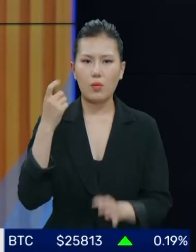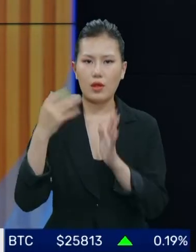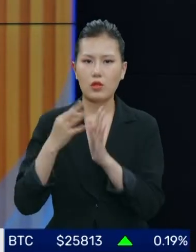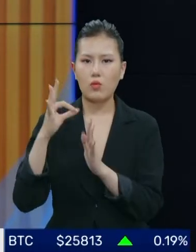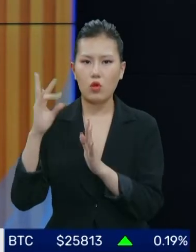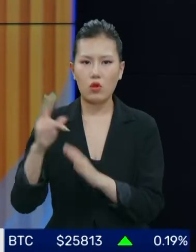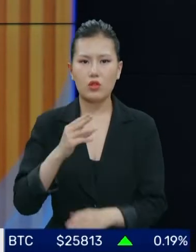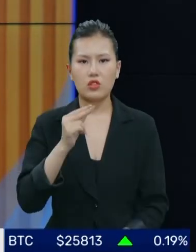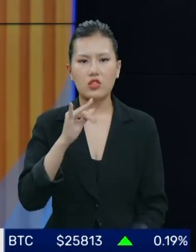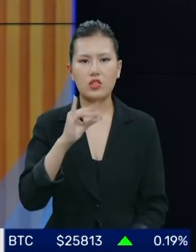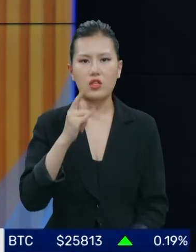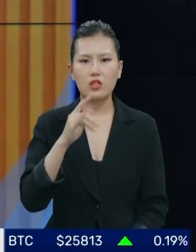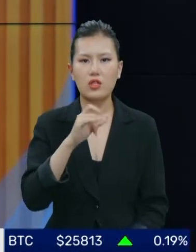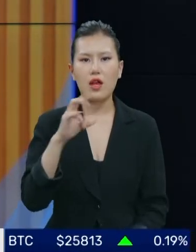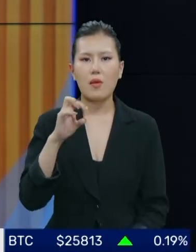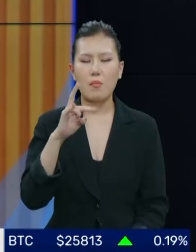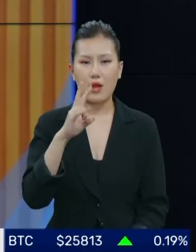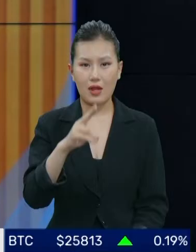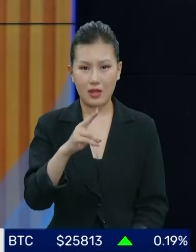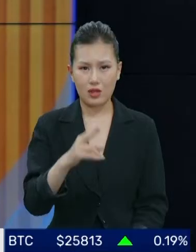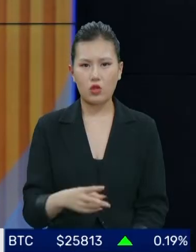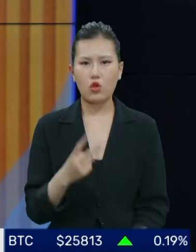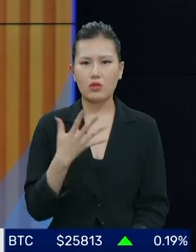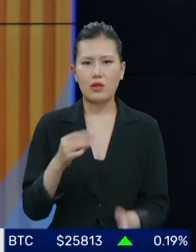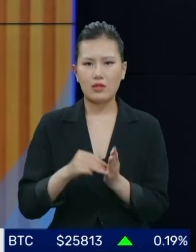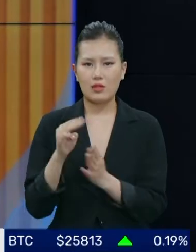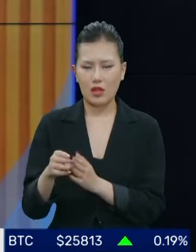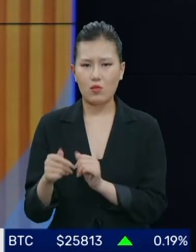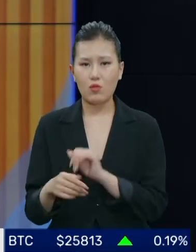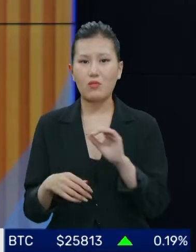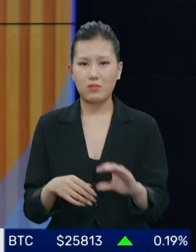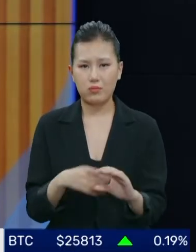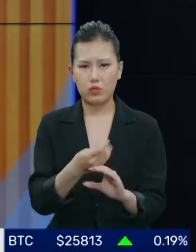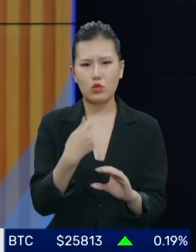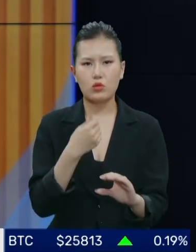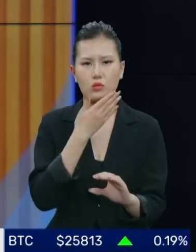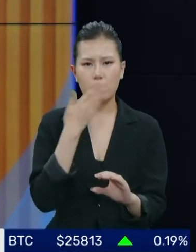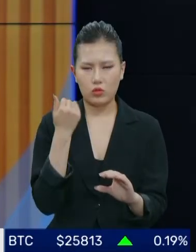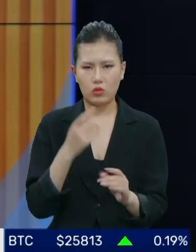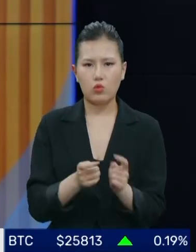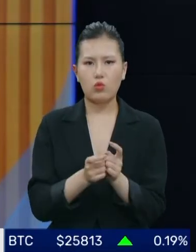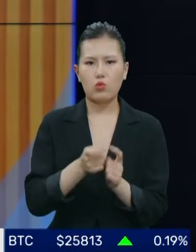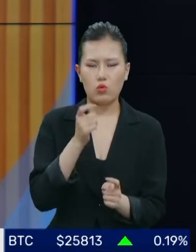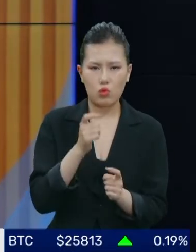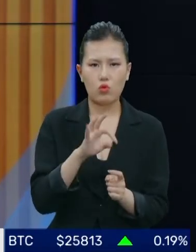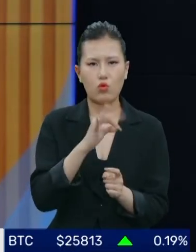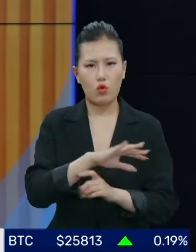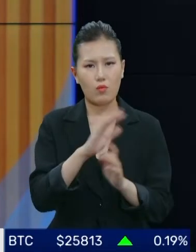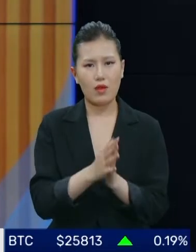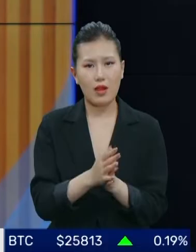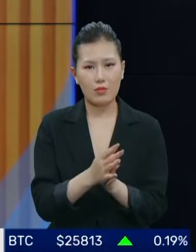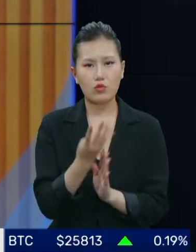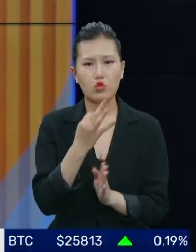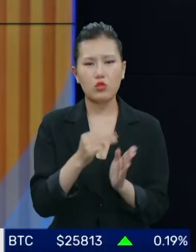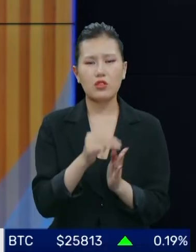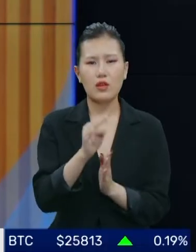банкнд байршуулсан 25 тэрбум төгрөгийн мөнгөн хадгаламж төлөгдөөгүй байна. Одоогийн байдлаар үндсэн хүү алдангатайгаа нийлээд 40 тэрбум төгрөгийн